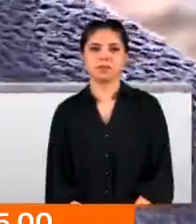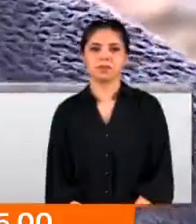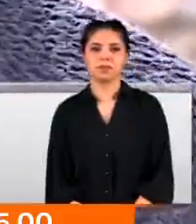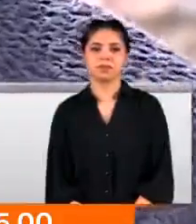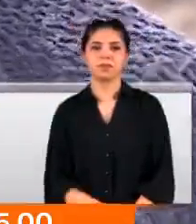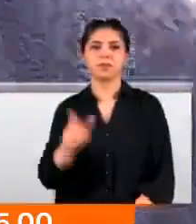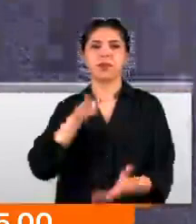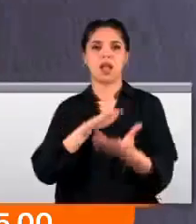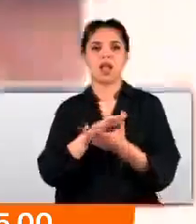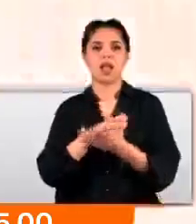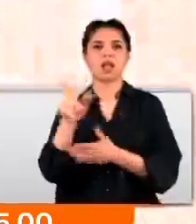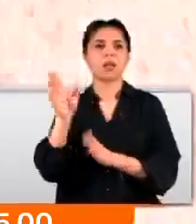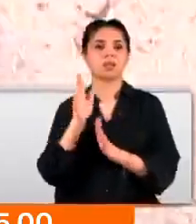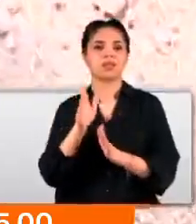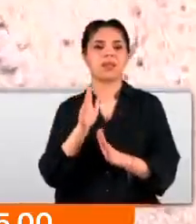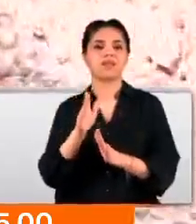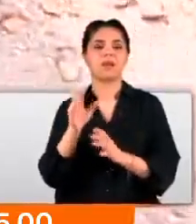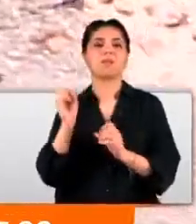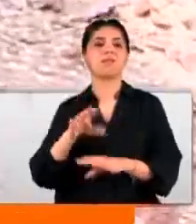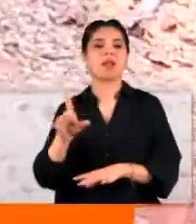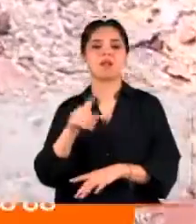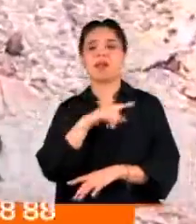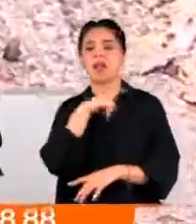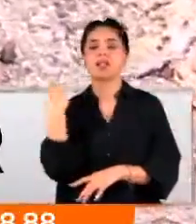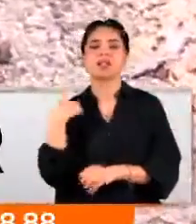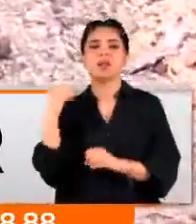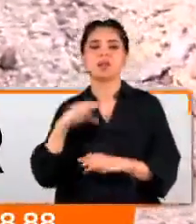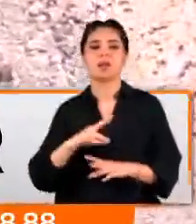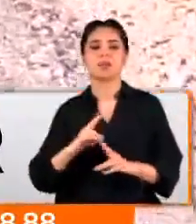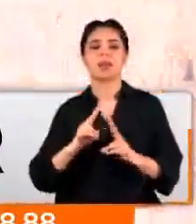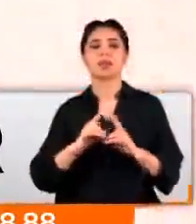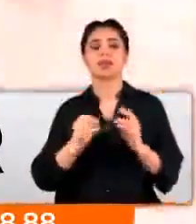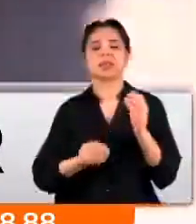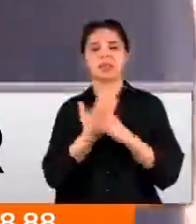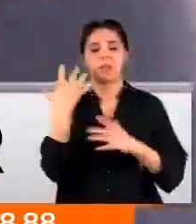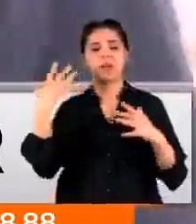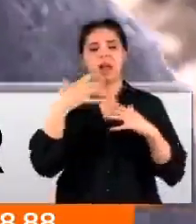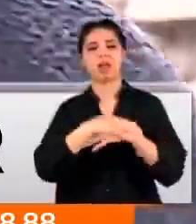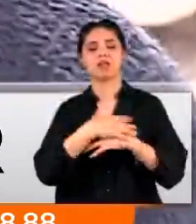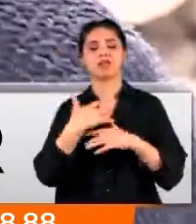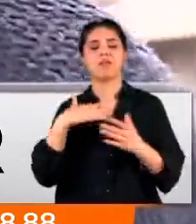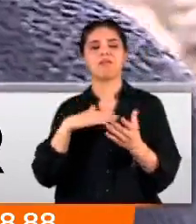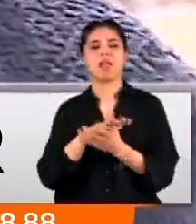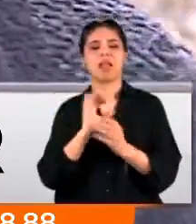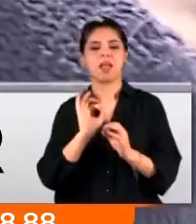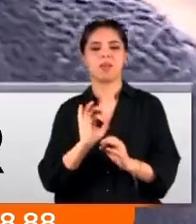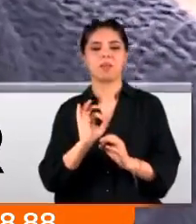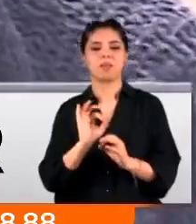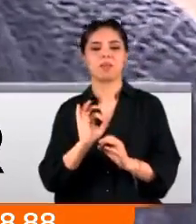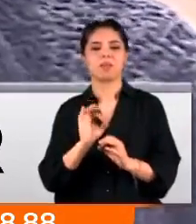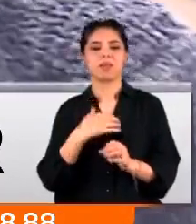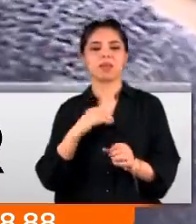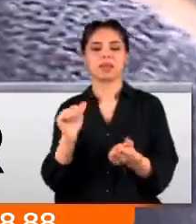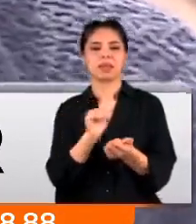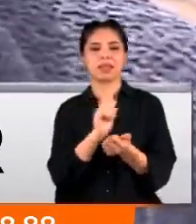O ayakkabıyı hala çıkarmamışsın. Hayır, kesinlikle. Sabah giyerim, akşama kadar. Akşam oldu mu